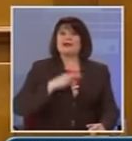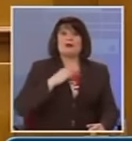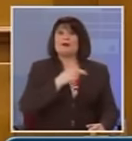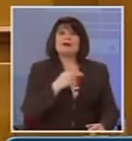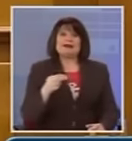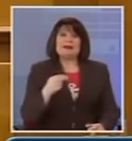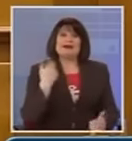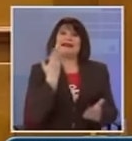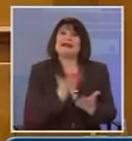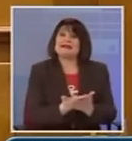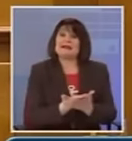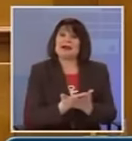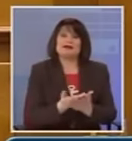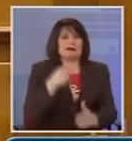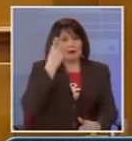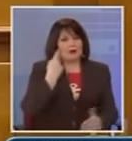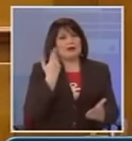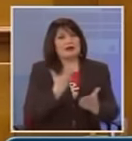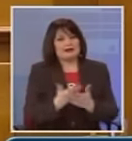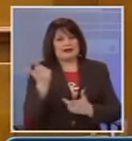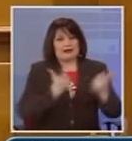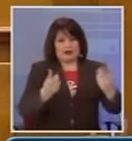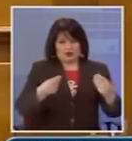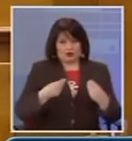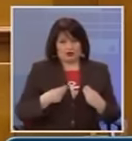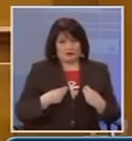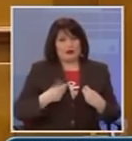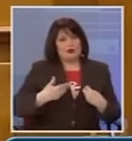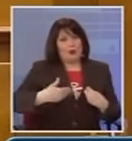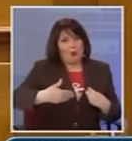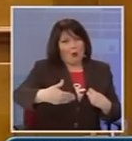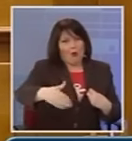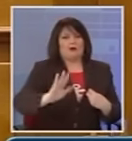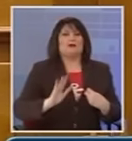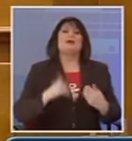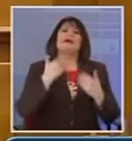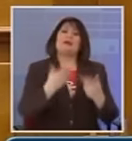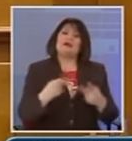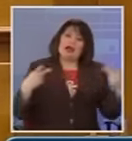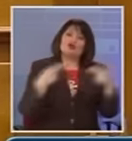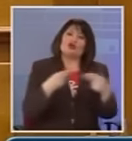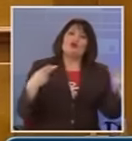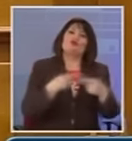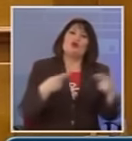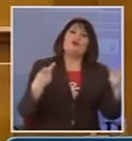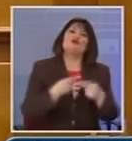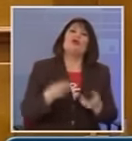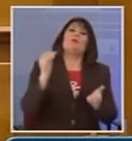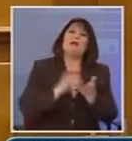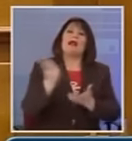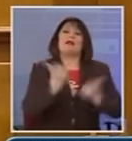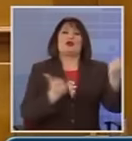να ζητάς, να έχεις το δικαίωμα να ζητάς να σε δανείζουν οι άλλοι επάπειρον και ύστερα να σου κουρεύουν το χρέος και να σου